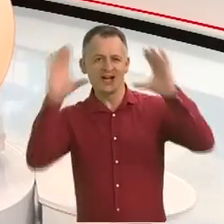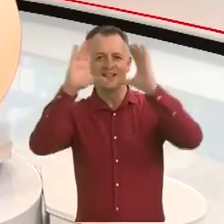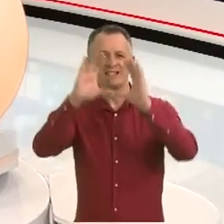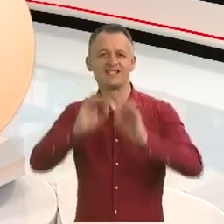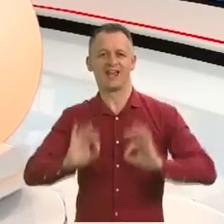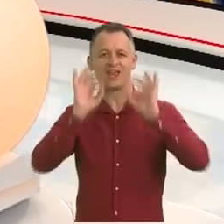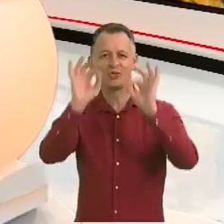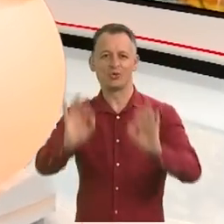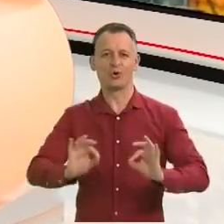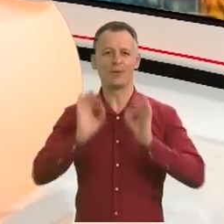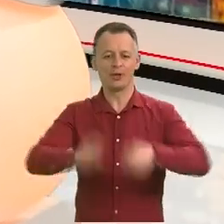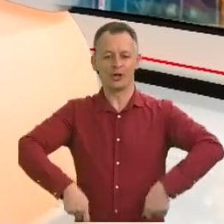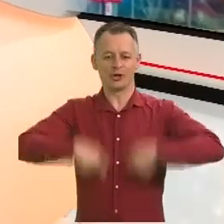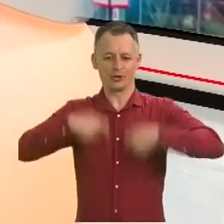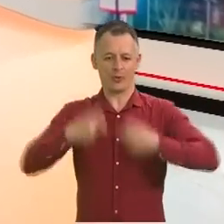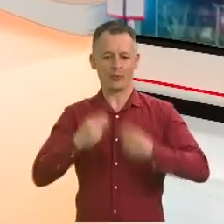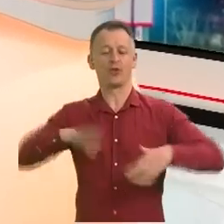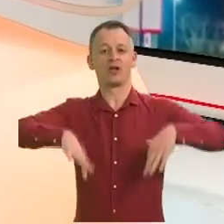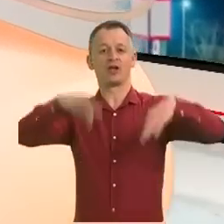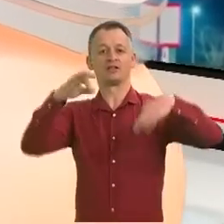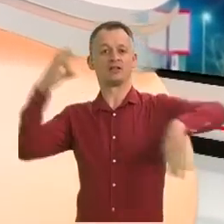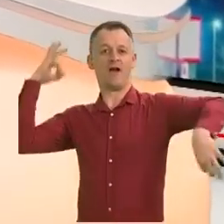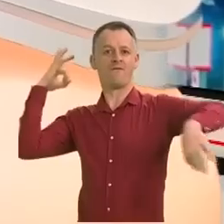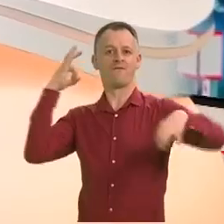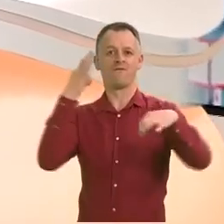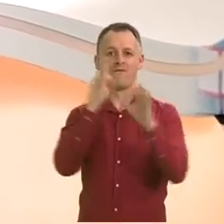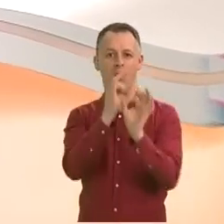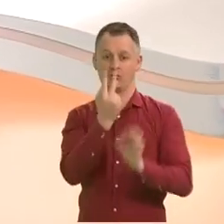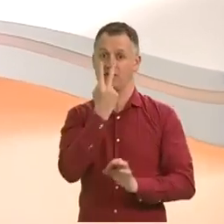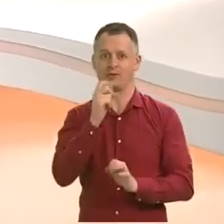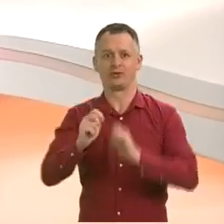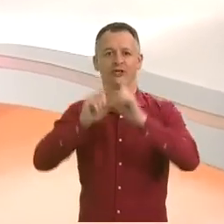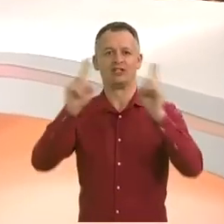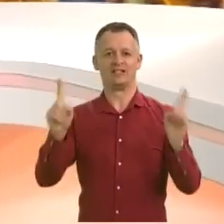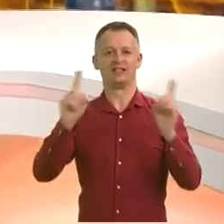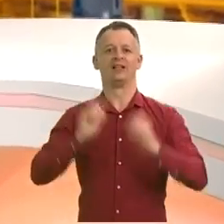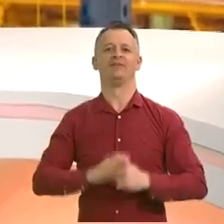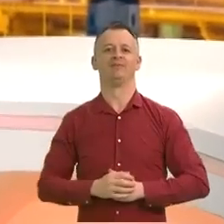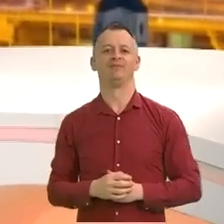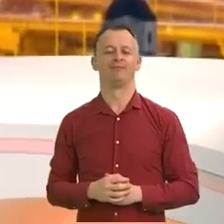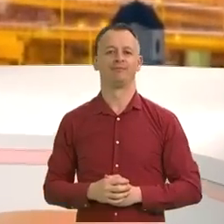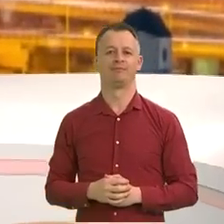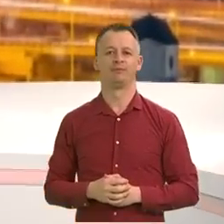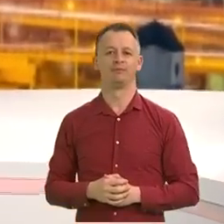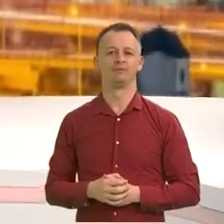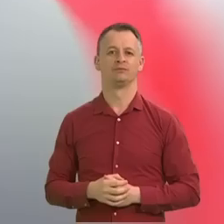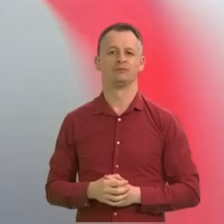Bună seara, doamnelor și domnilor! Sunt Ioana Maria Moldovan. Bun găsit la Focus. Iată care sunt cele mai importante știri ale zilei.